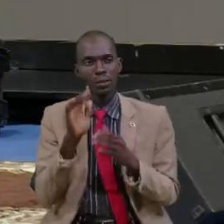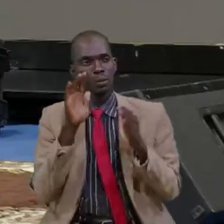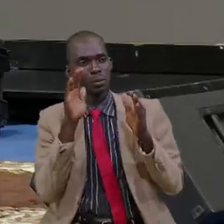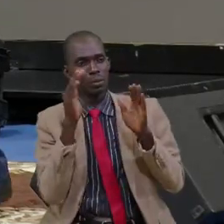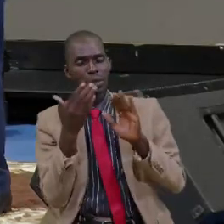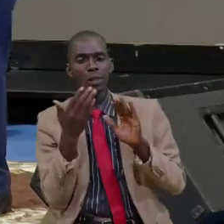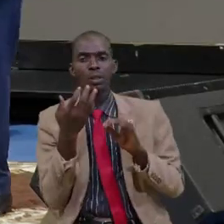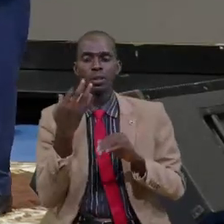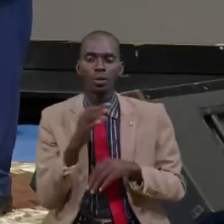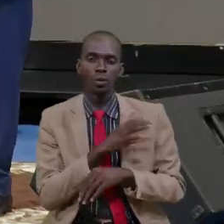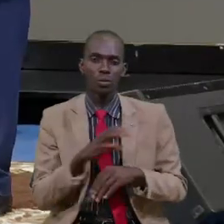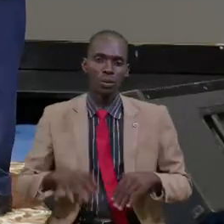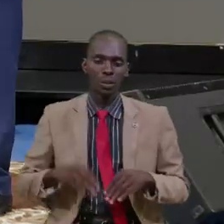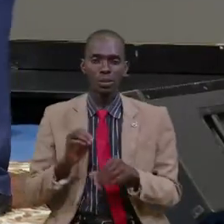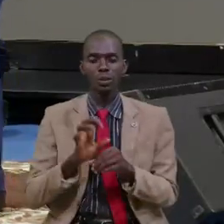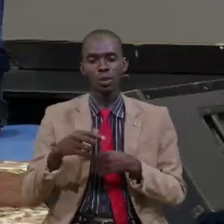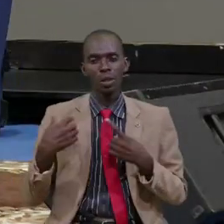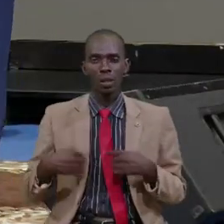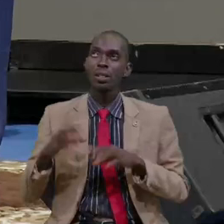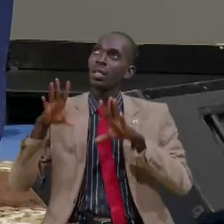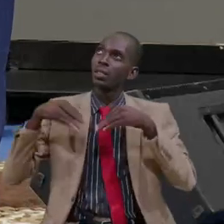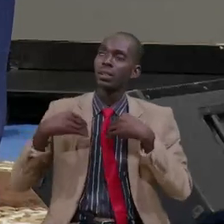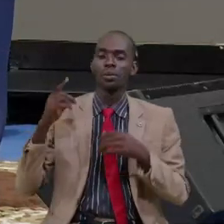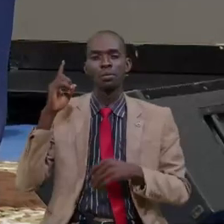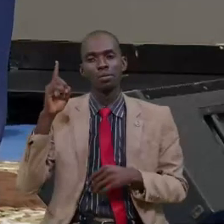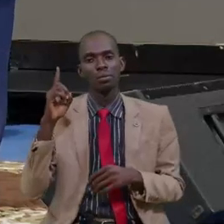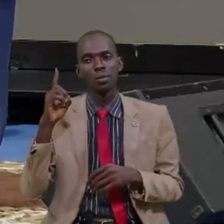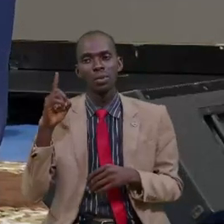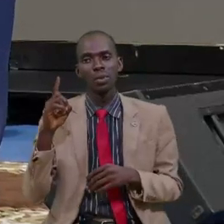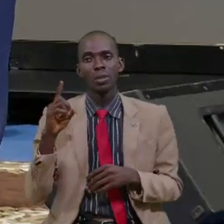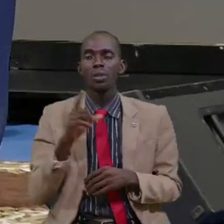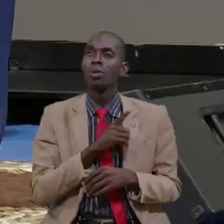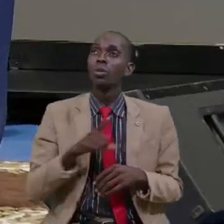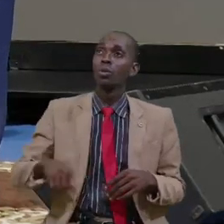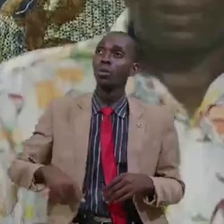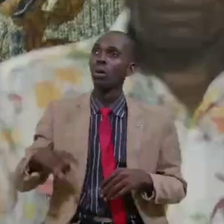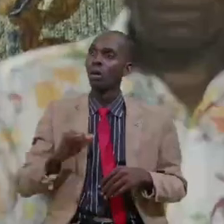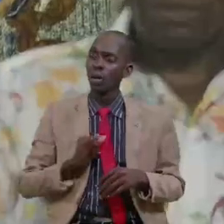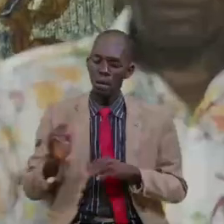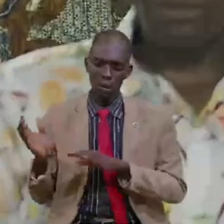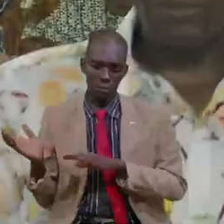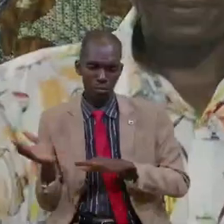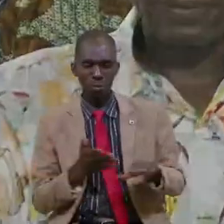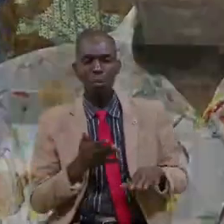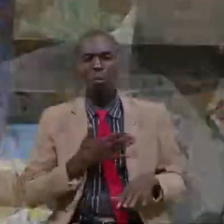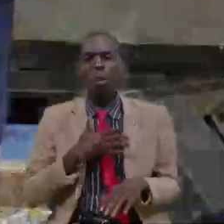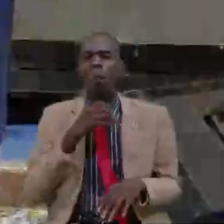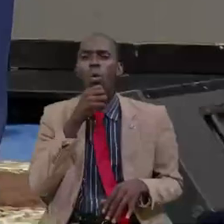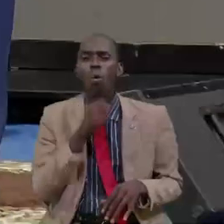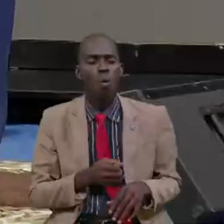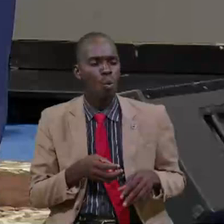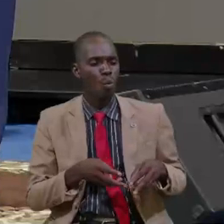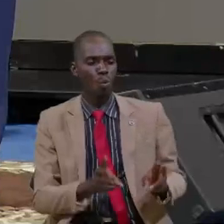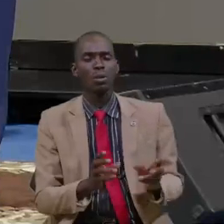Simplement par la présence de Christ dans ton cœur. Reçois-le. Reçois-le, Seigneur. J'abandonne l'ancienne voie.